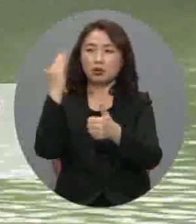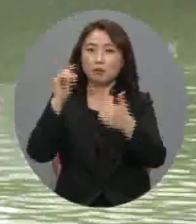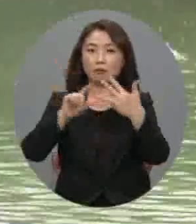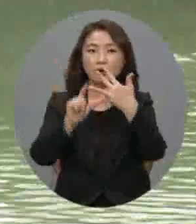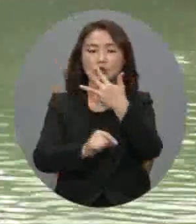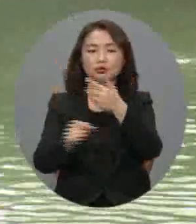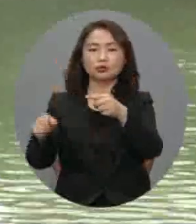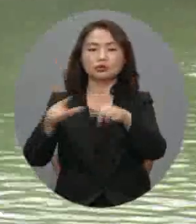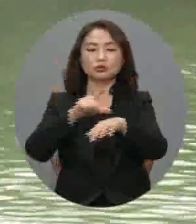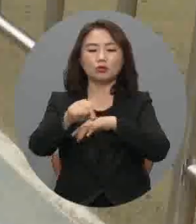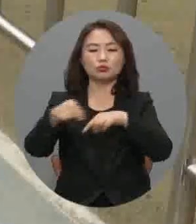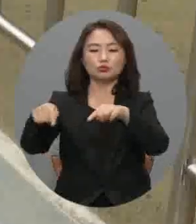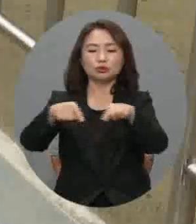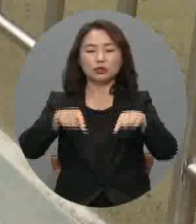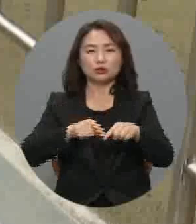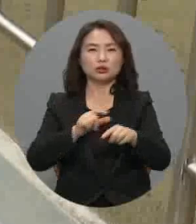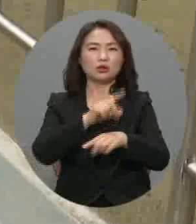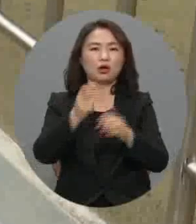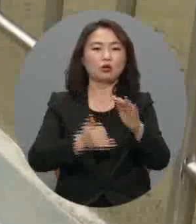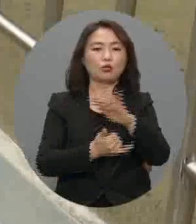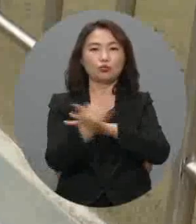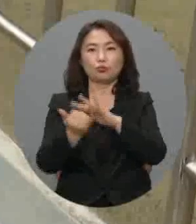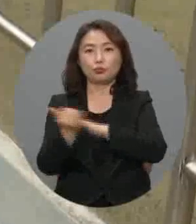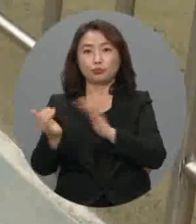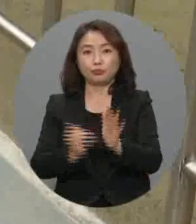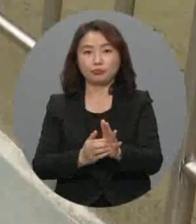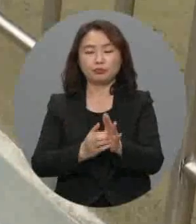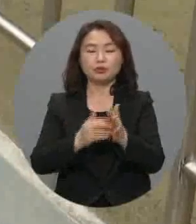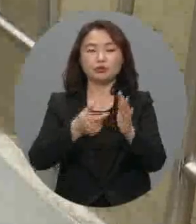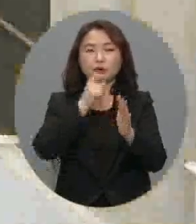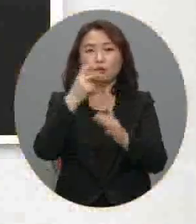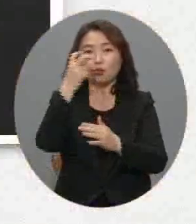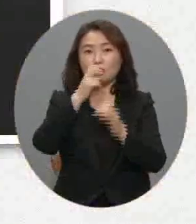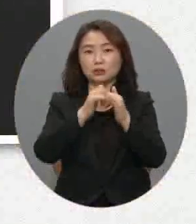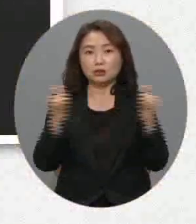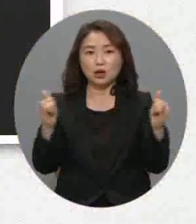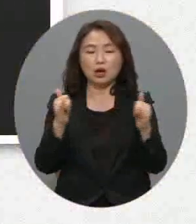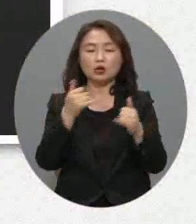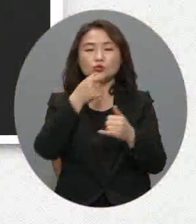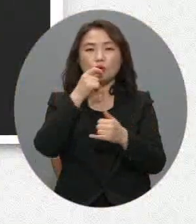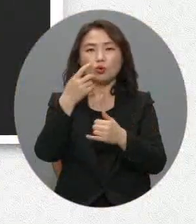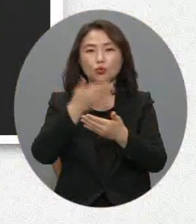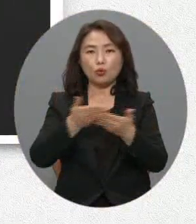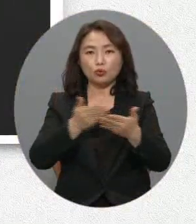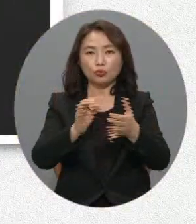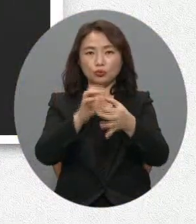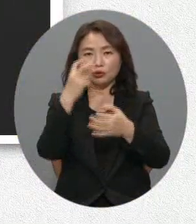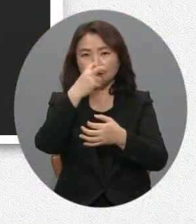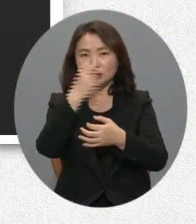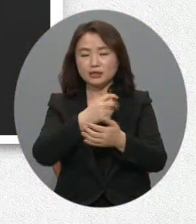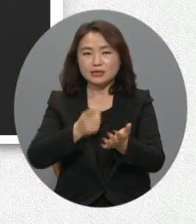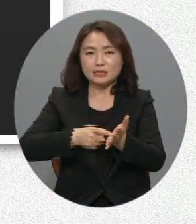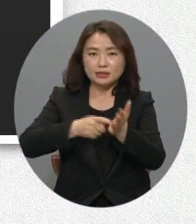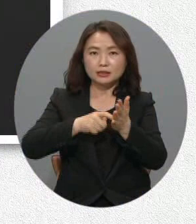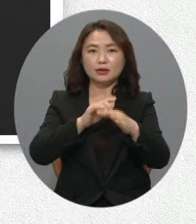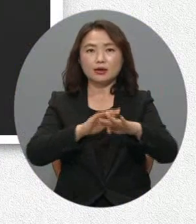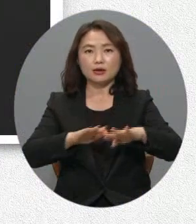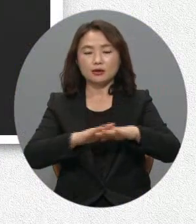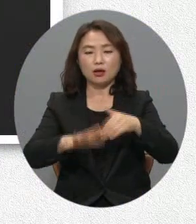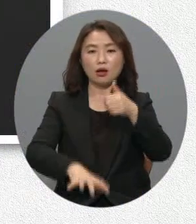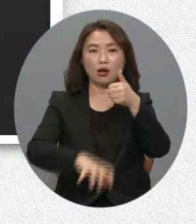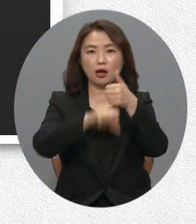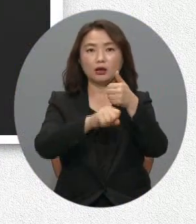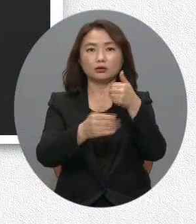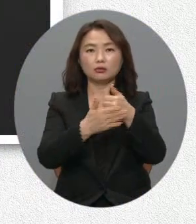8월 전국 지자체에 공문을 보냈습니다. 수도시설 관리자는 수돗물 공급과 관리, 긴급 조치 등을